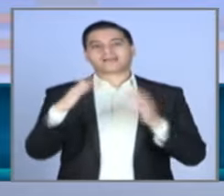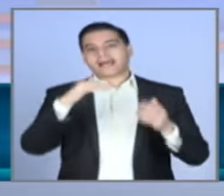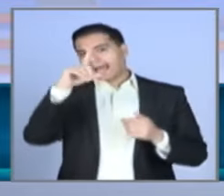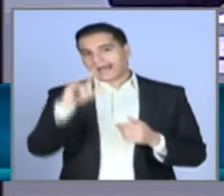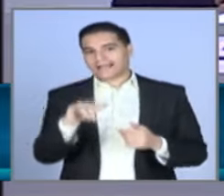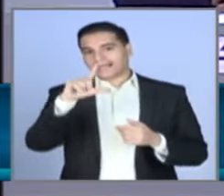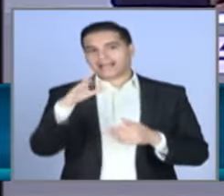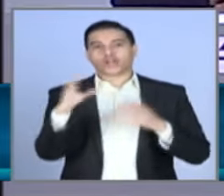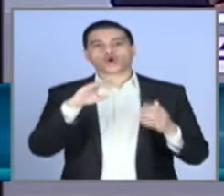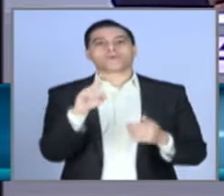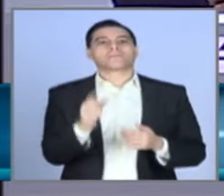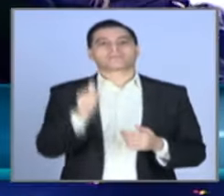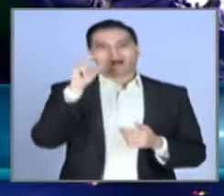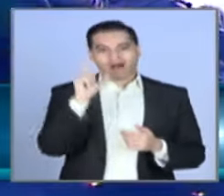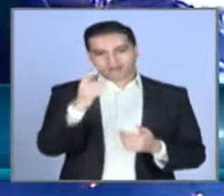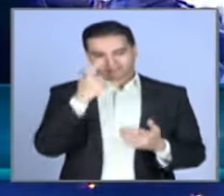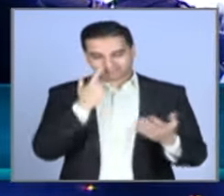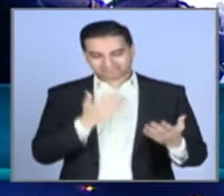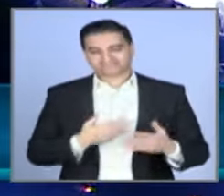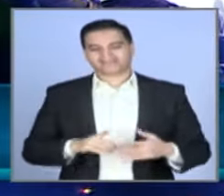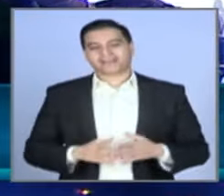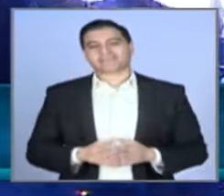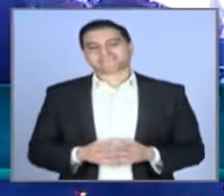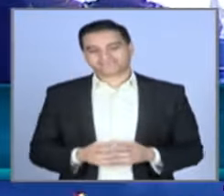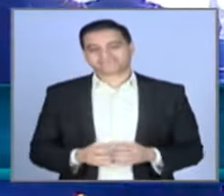إجابة صحيحة.